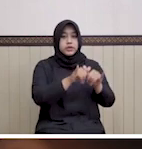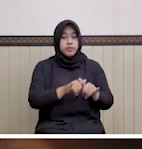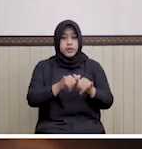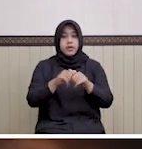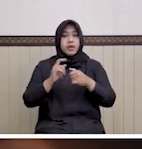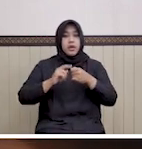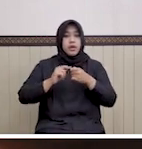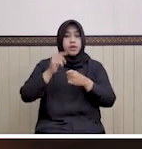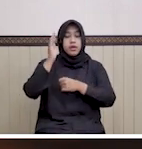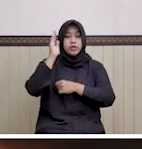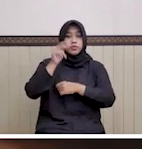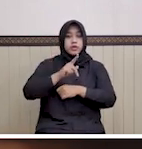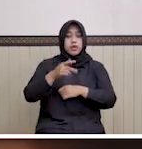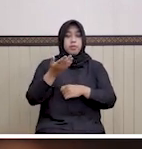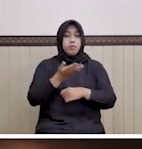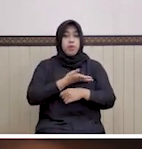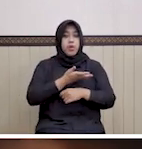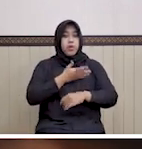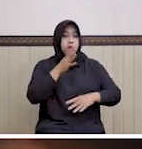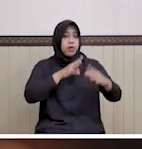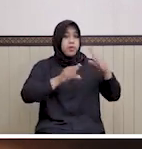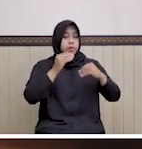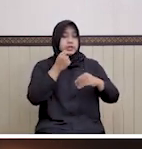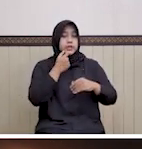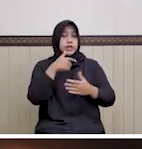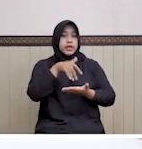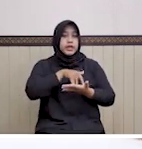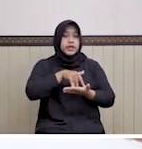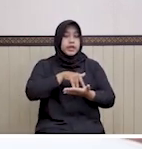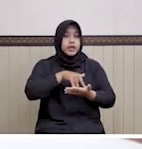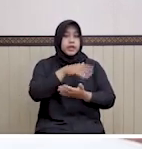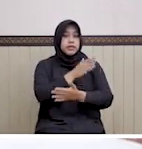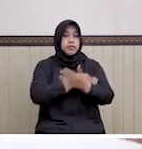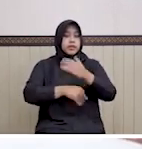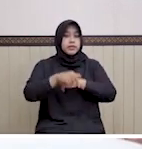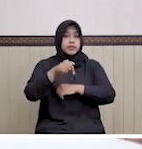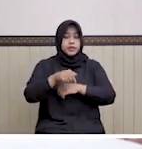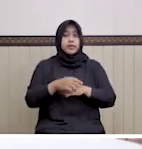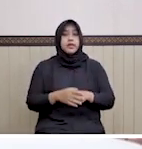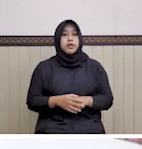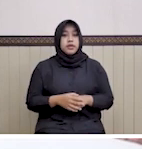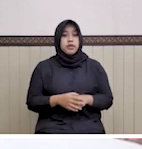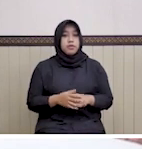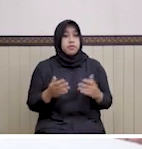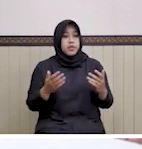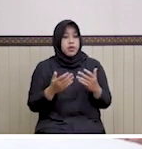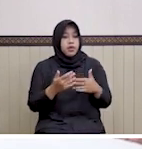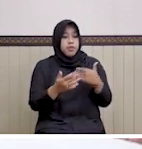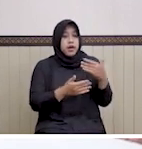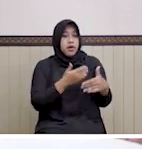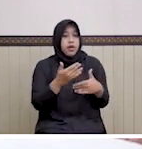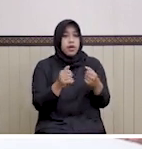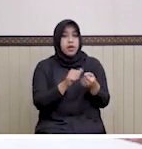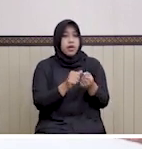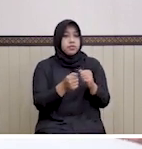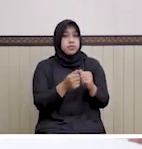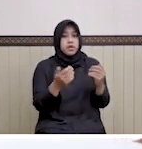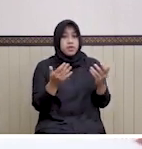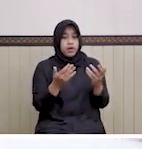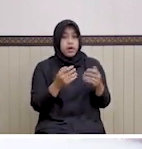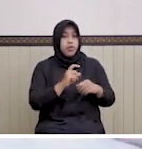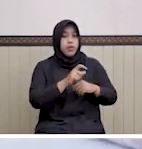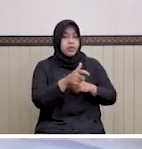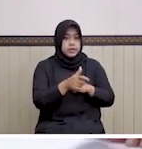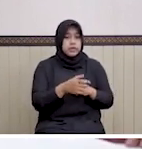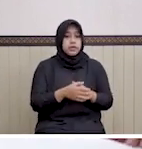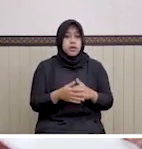para narasumber kita untuk membahas mengenai kerentanan difabilitas ini dan selama ini Bagaimana penanganan kasusnya begitu ya